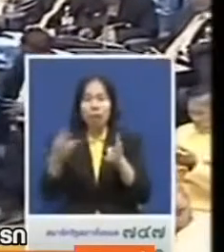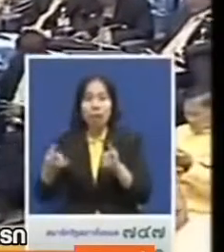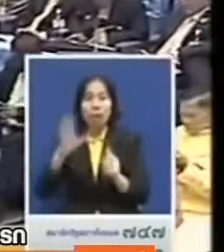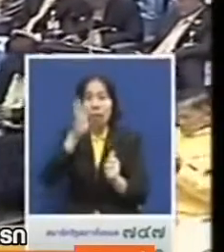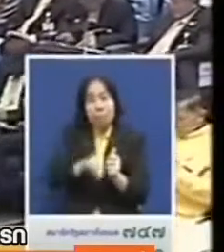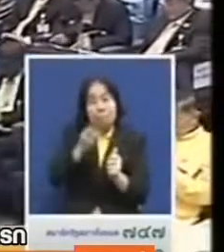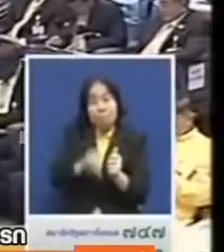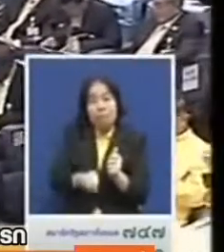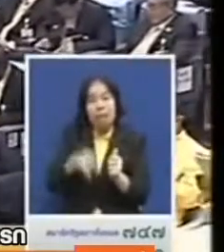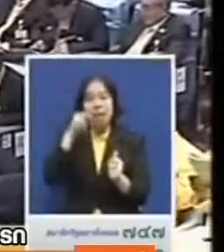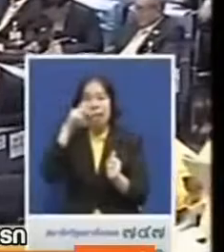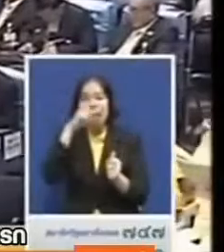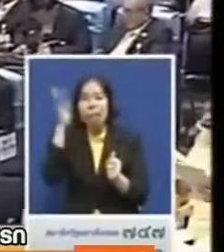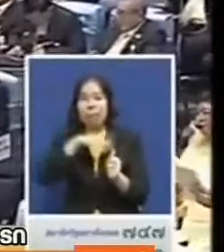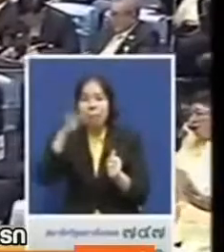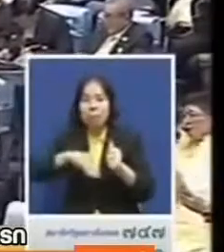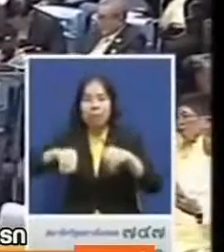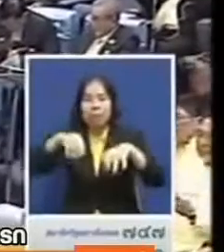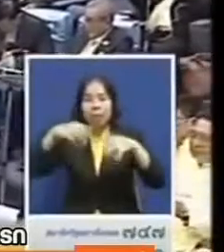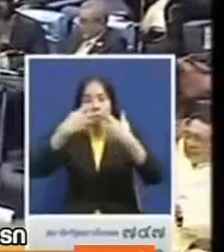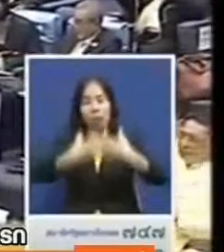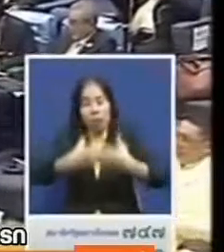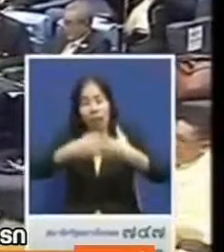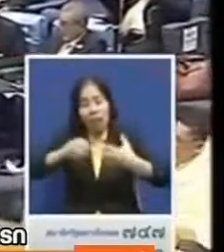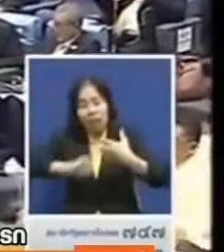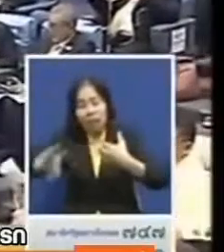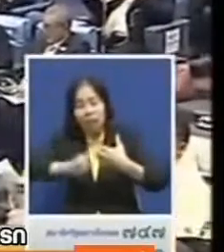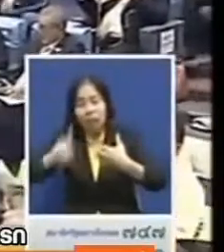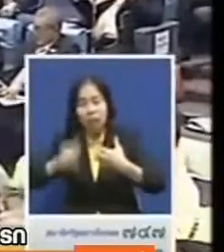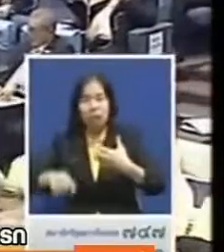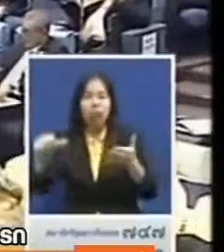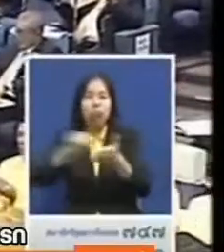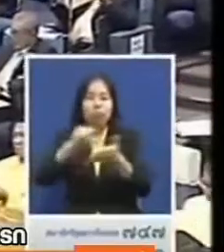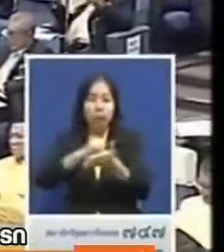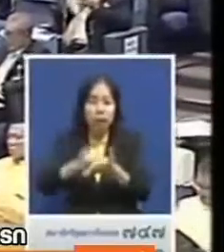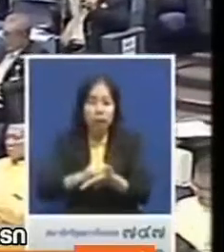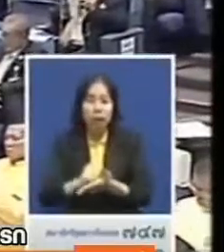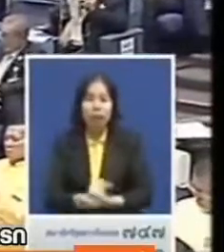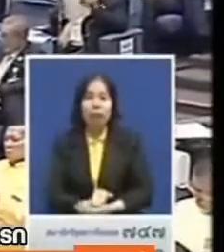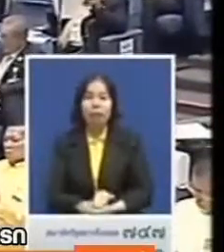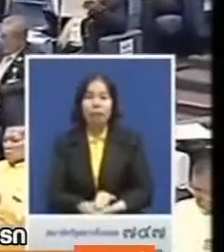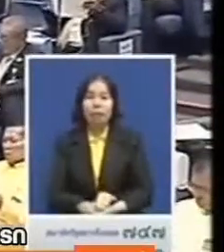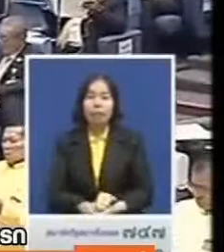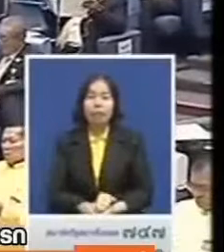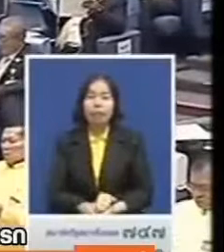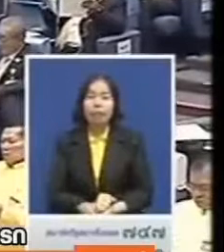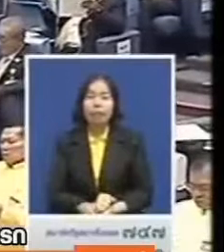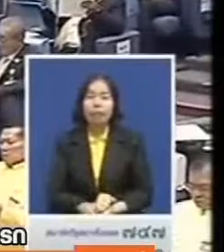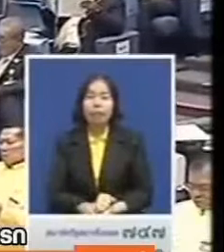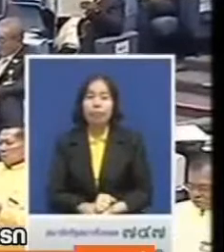านมีประเด็นอะไรอยู่ในหน้าไหนข้อไหนขอให้ถามขึ้นมาเลยผมจะได้ไม่ต้องเสียเวลาอ่านมันง่ายกว่